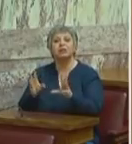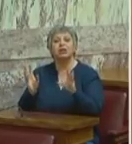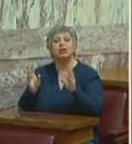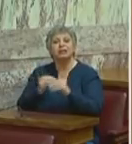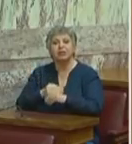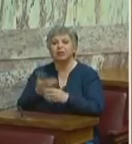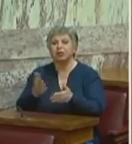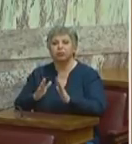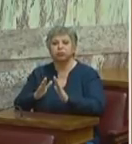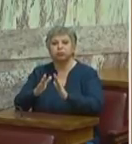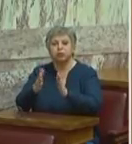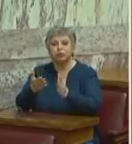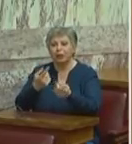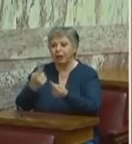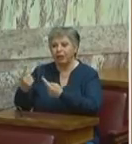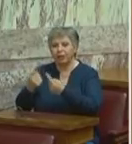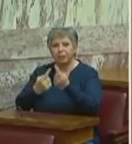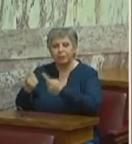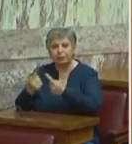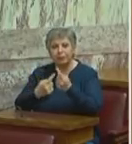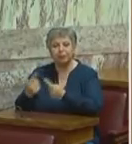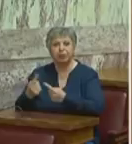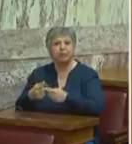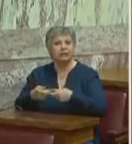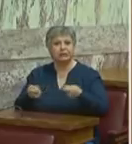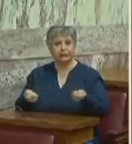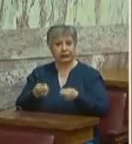της διαπραγμάτευσης. Η ελληνική πλευρά